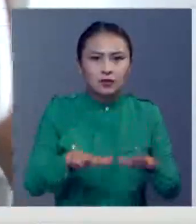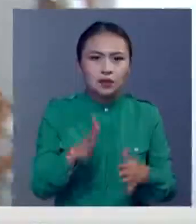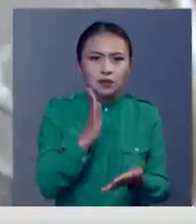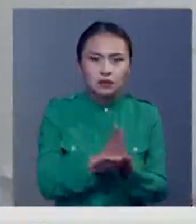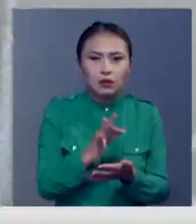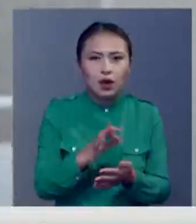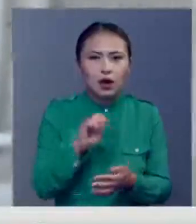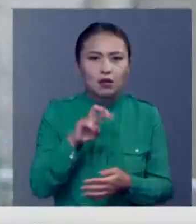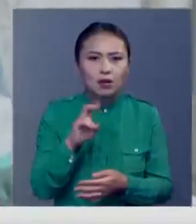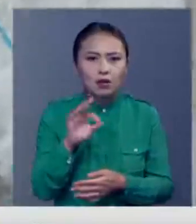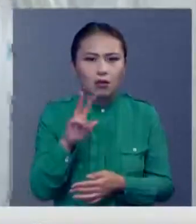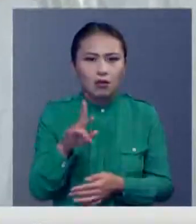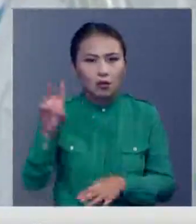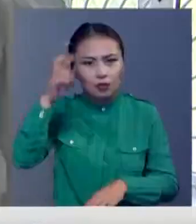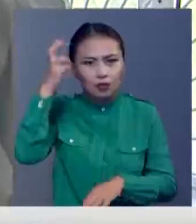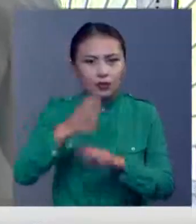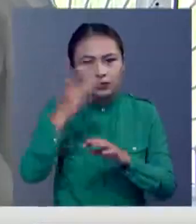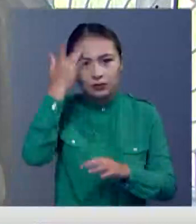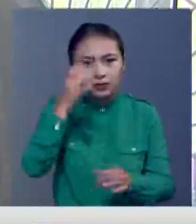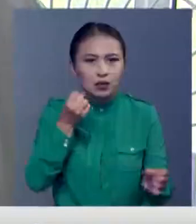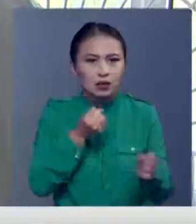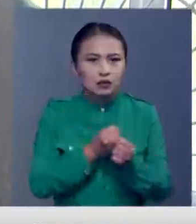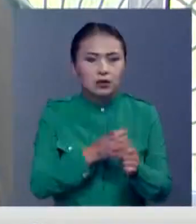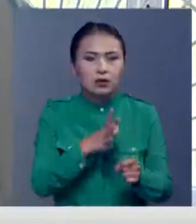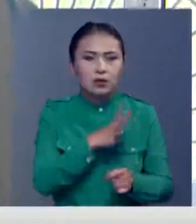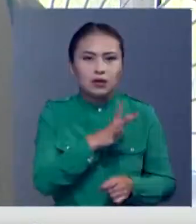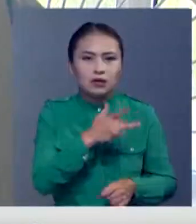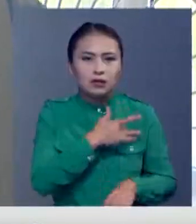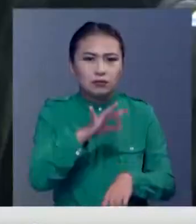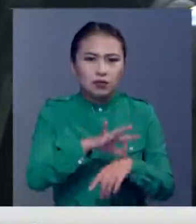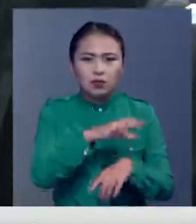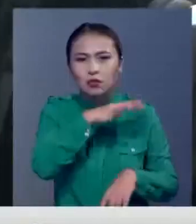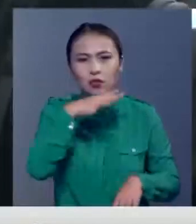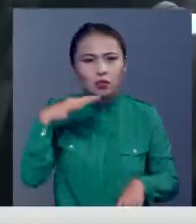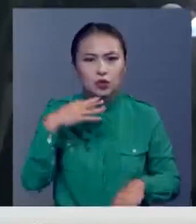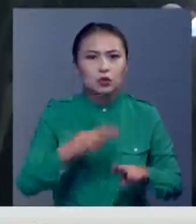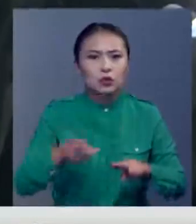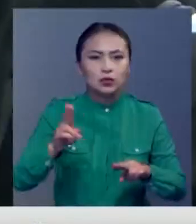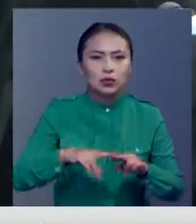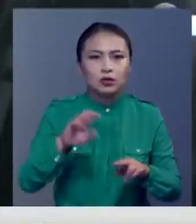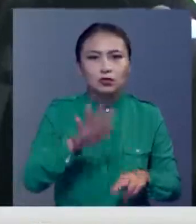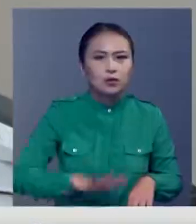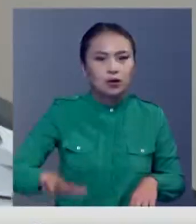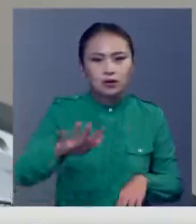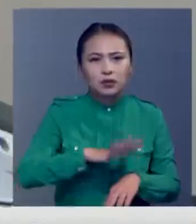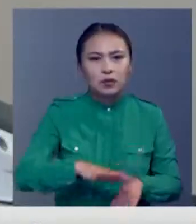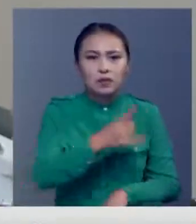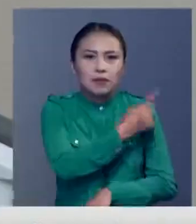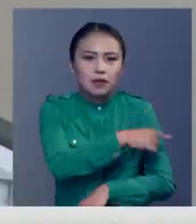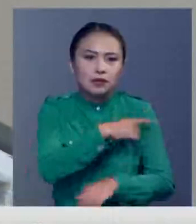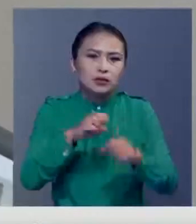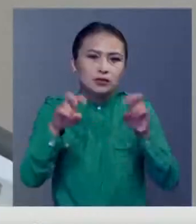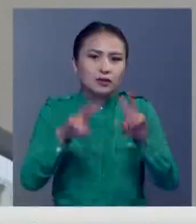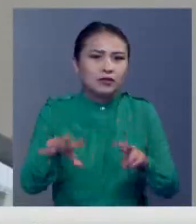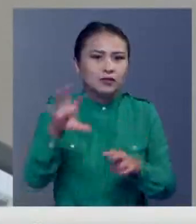бірақ Алакөлдегі аттракционнан құлап жол апатына түсіп, жүрегі сыр берген адамдар жиі түсіп тұрады. Шалғай аудандағы ауруханада барлық маман